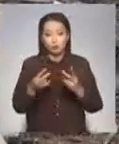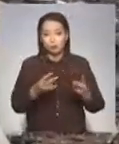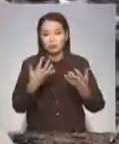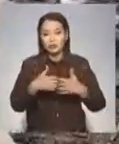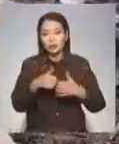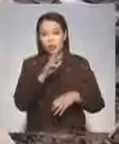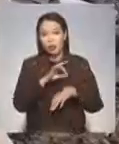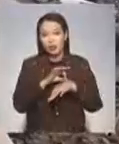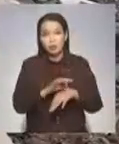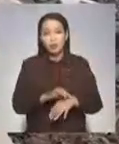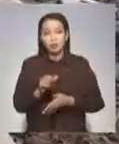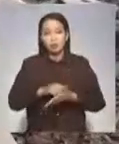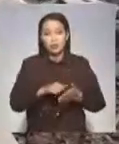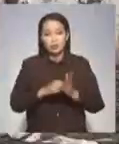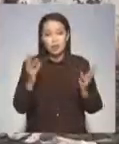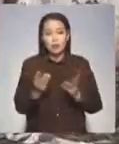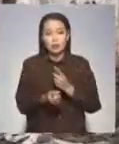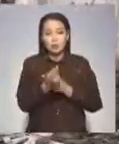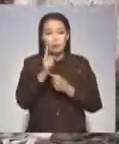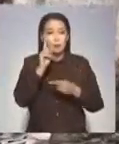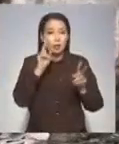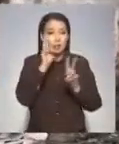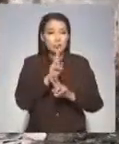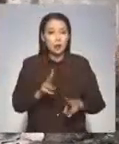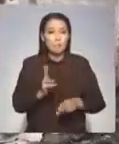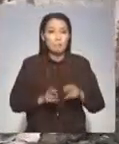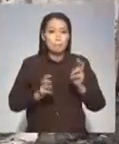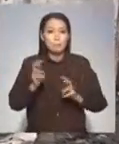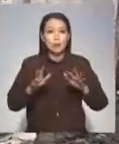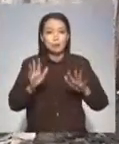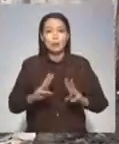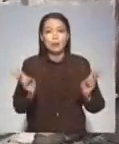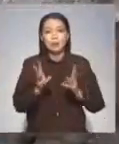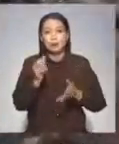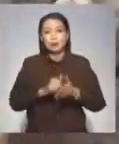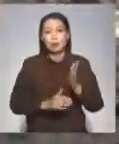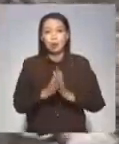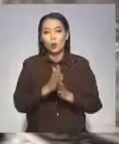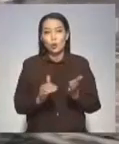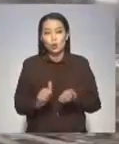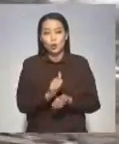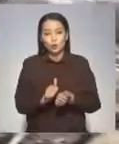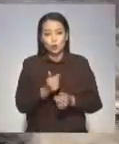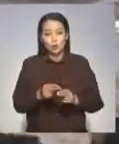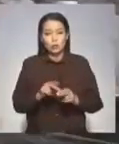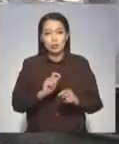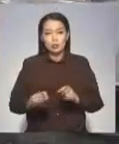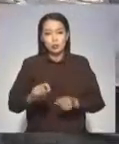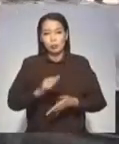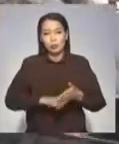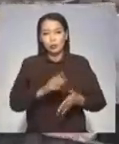Өрттің неден шыққаны әзірге белгісіз. Ал металлург бау-бақшасында болған өртке құрғақ шөпті жағу себеп болған. Тілсіз